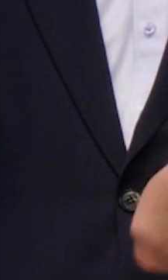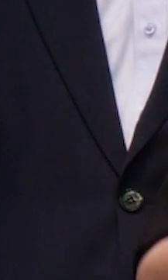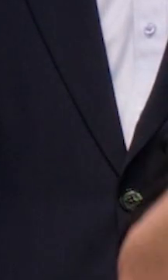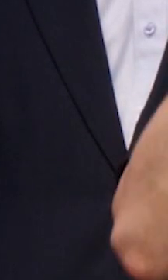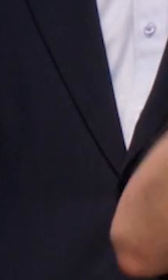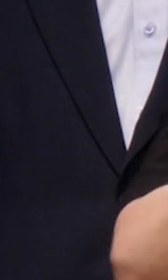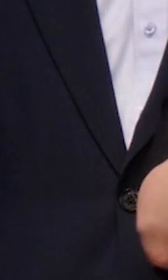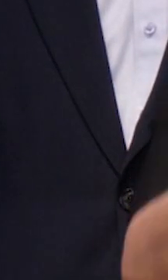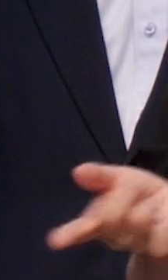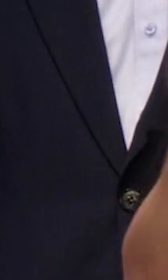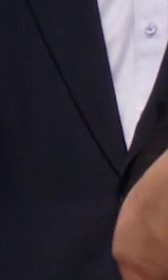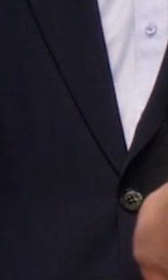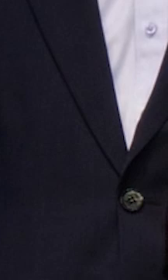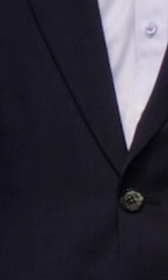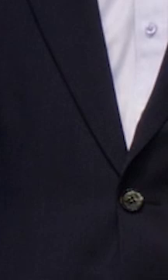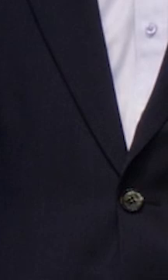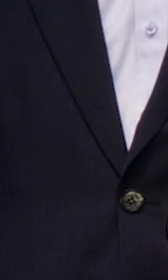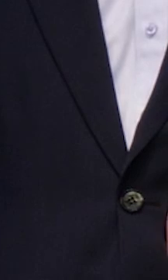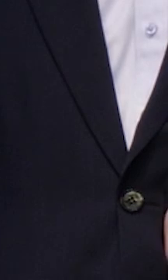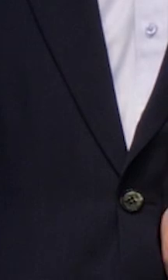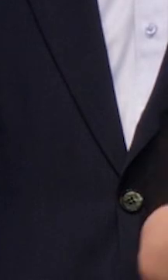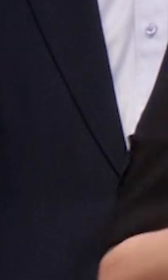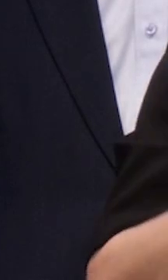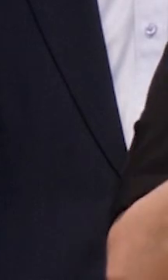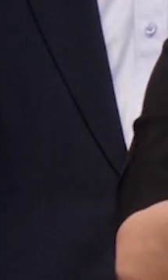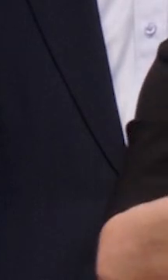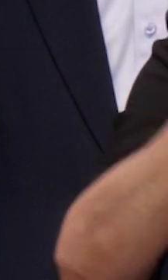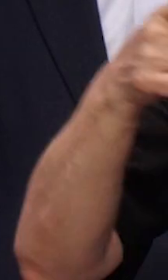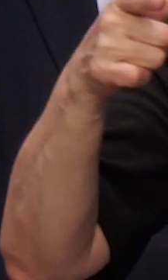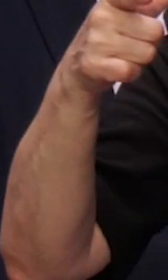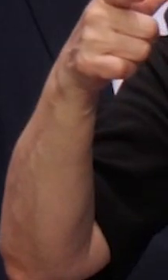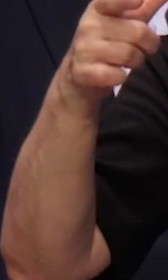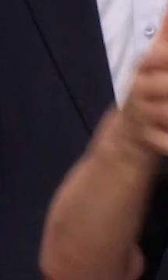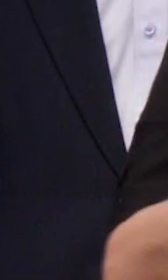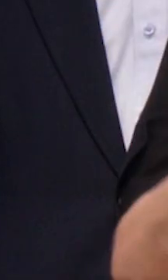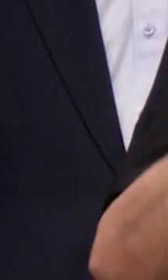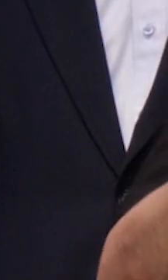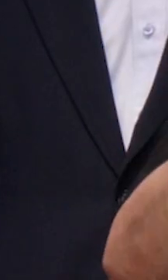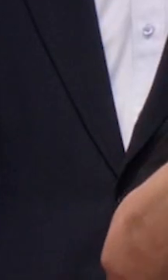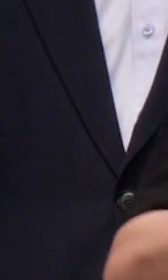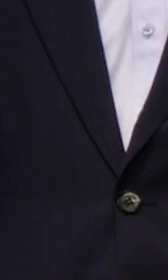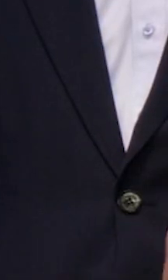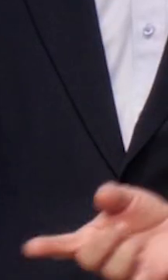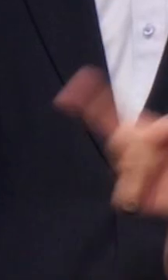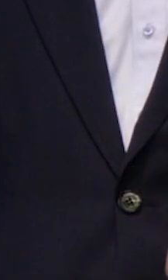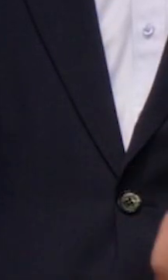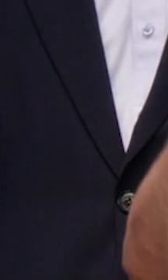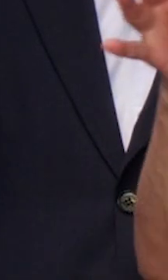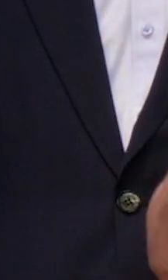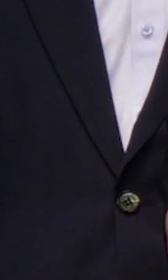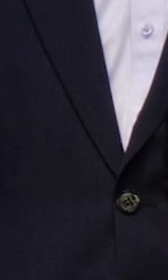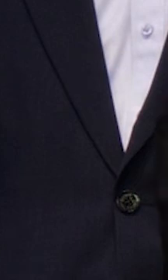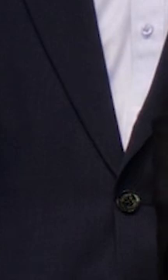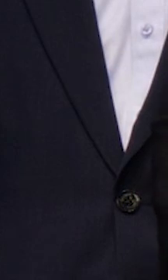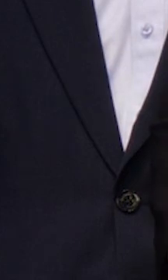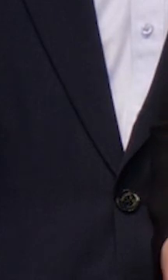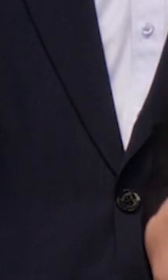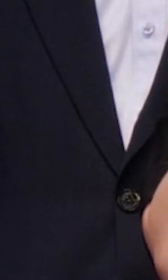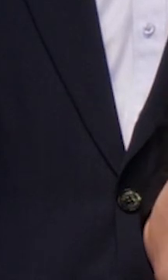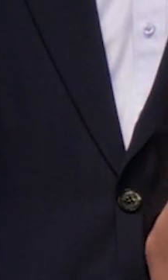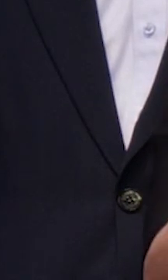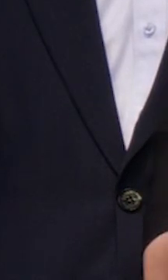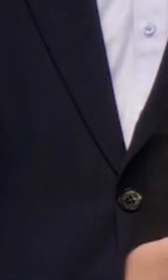활성화, 특히 인바운드 관광객 증대는 지역경제를 살리고 지역소멸을 막는 가장